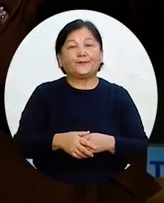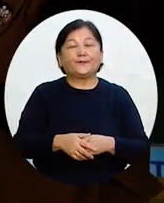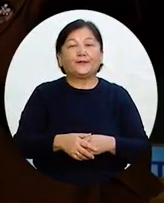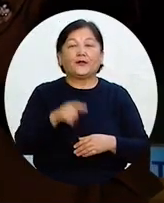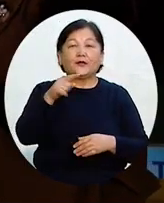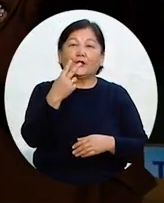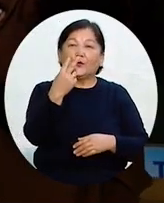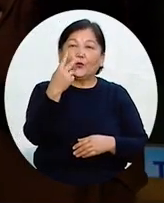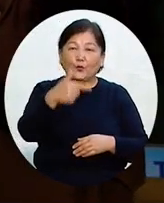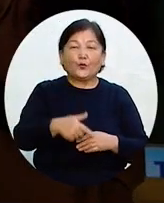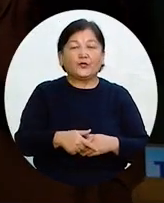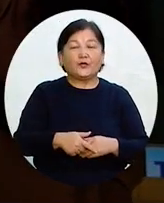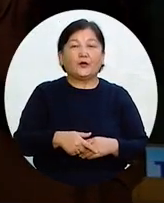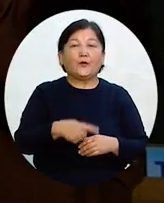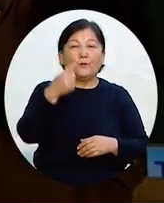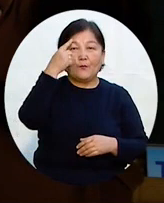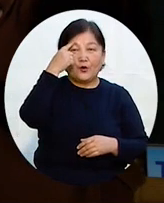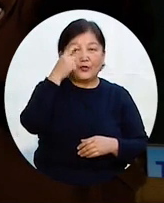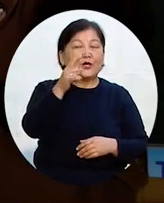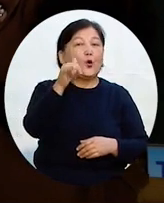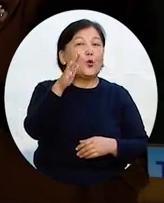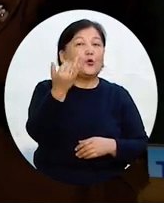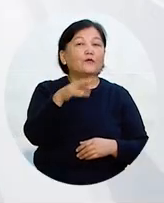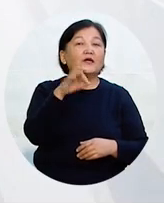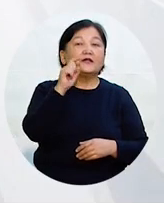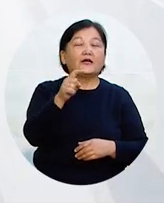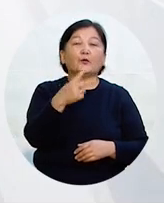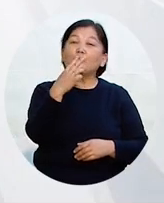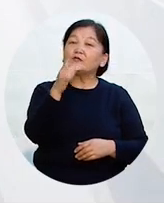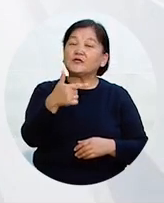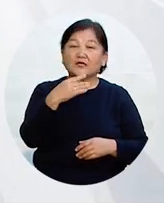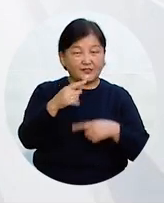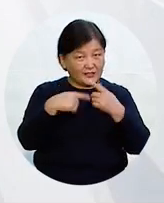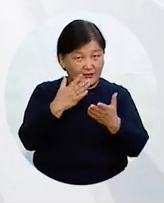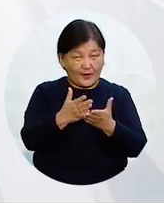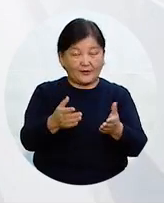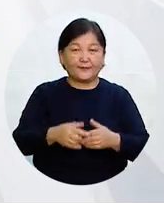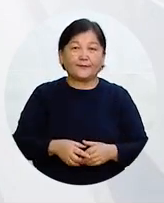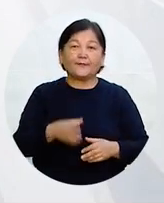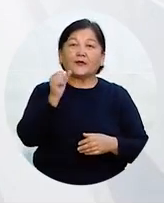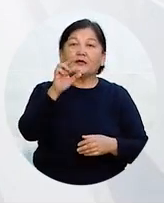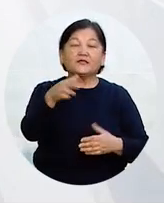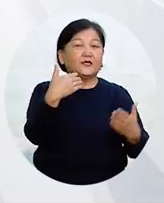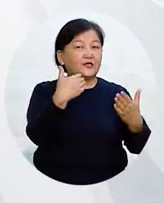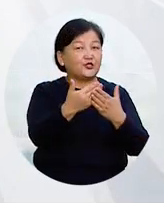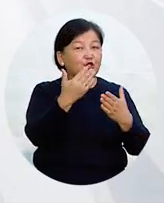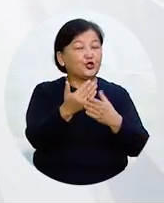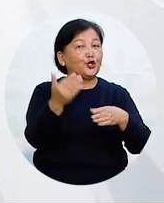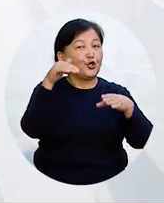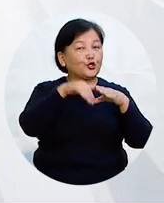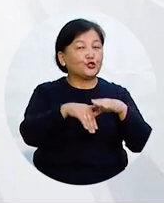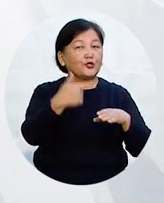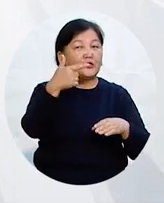үг төгсөн, энийг монгол бичигт хувилах хүсэг гэж нэрлэдэг. Хувилах хүсэг. За, тэгвэл саяны жишээн дээр гарсан